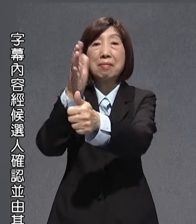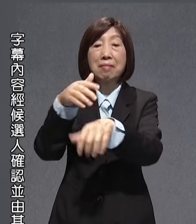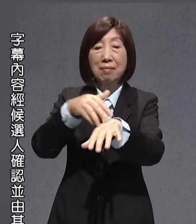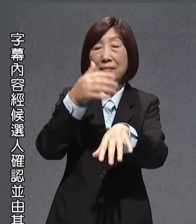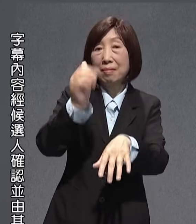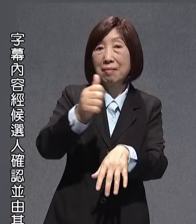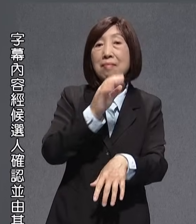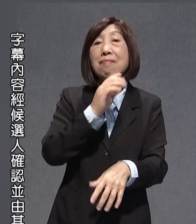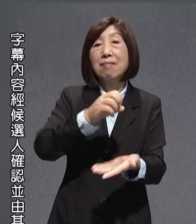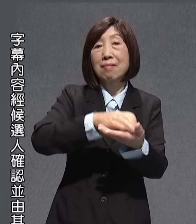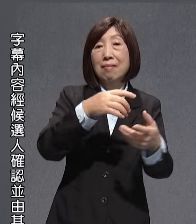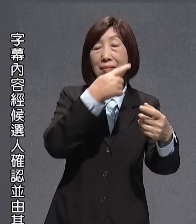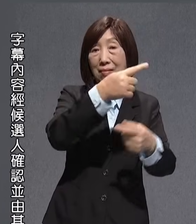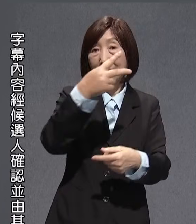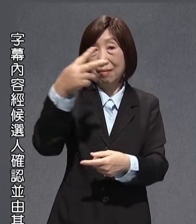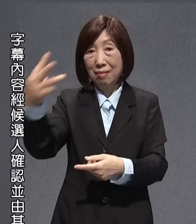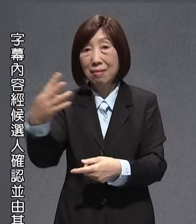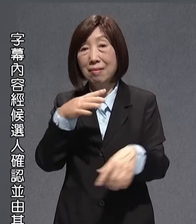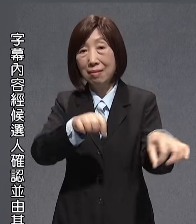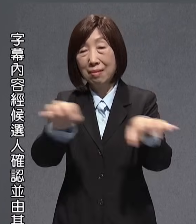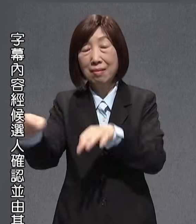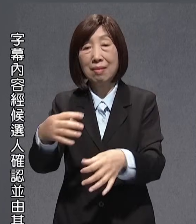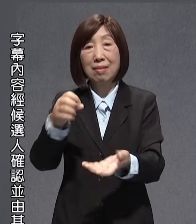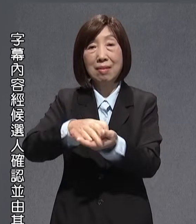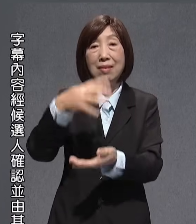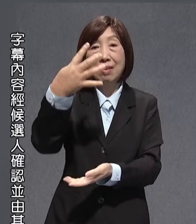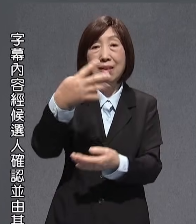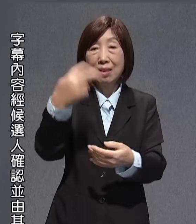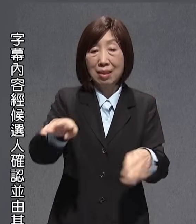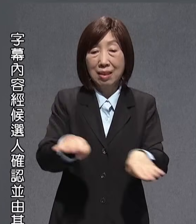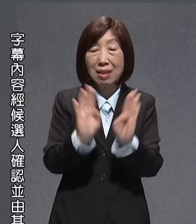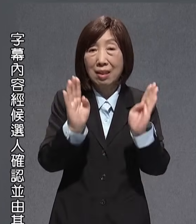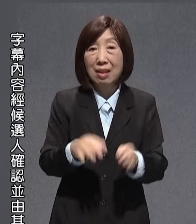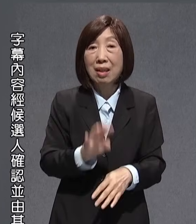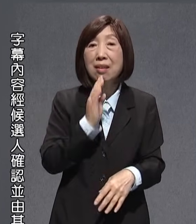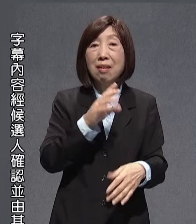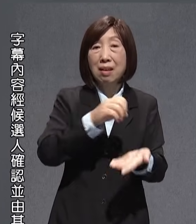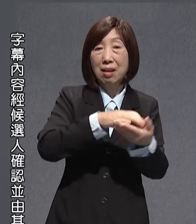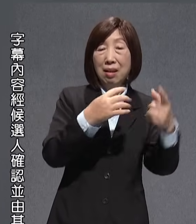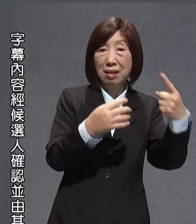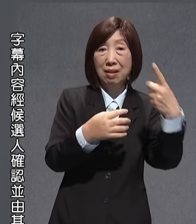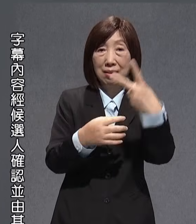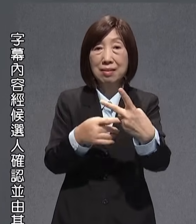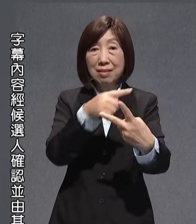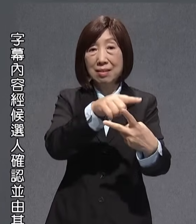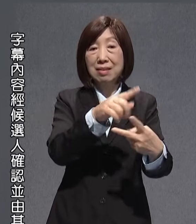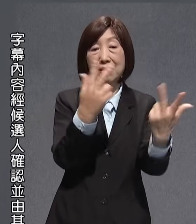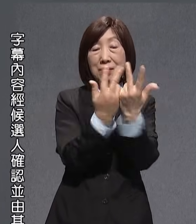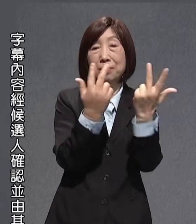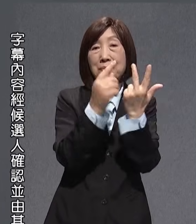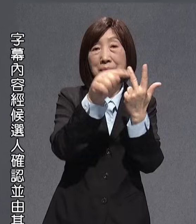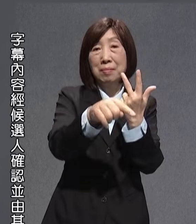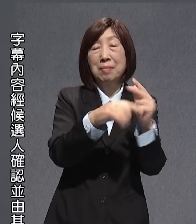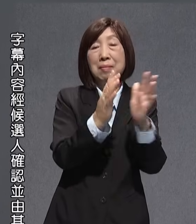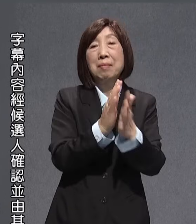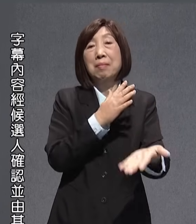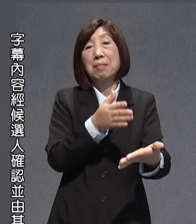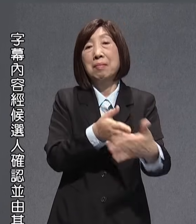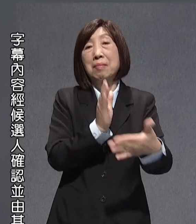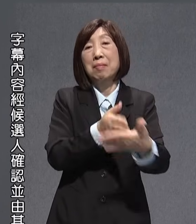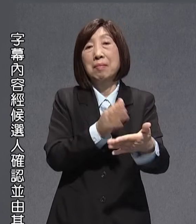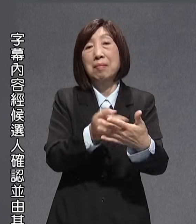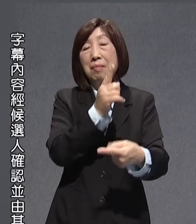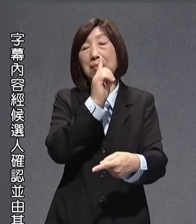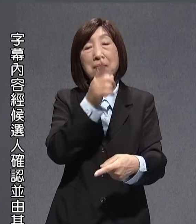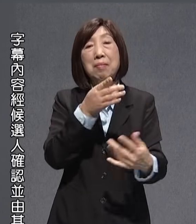三，合一合二合三要延议，合四要重启，可是你要知道合一合二，因为你主政的新北市卡关干式储存